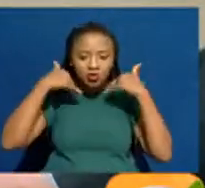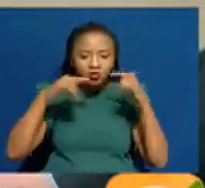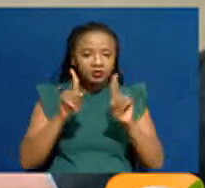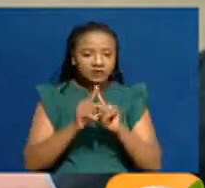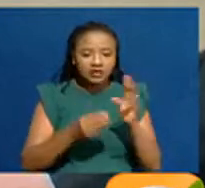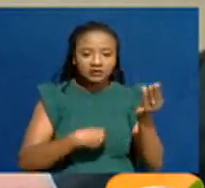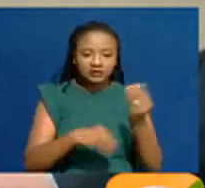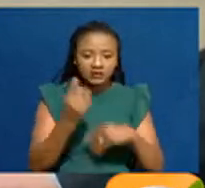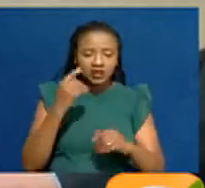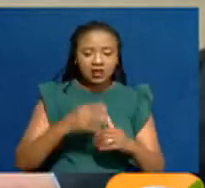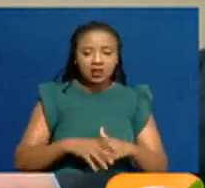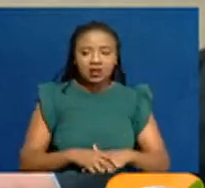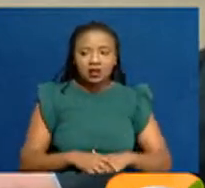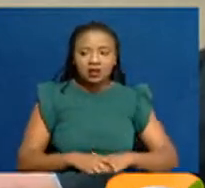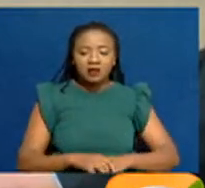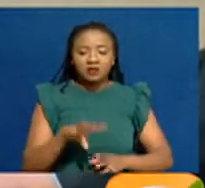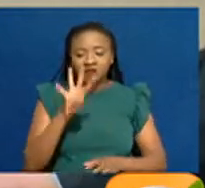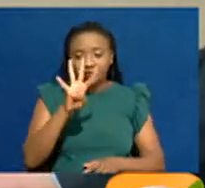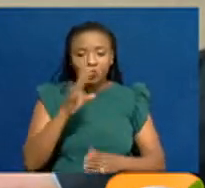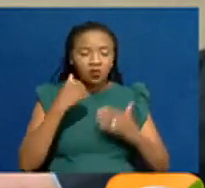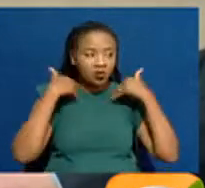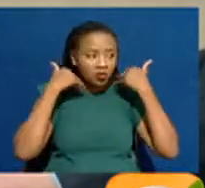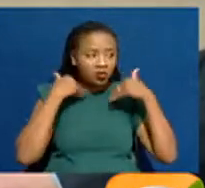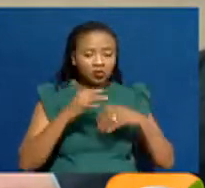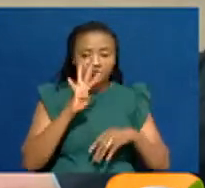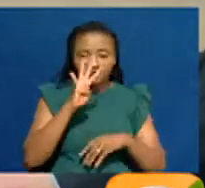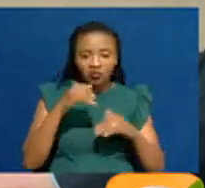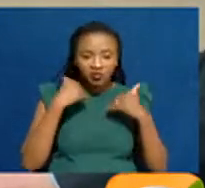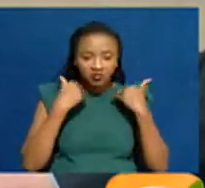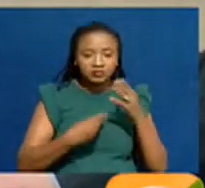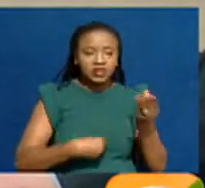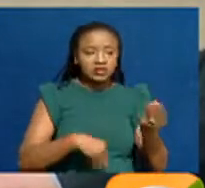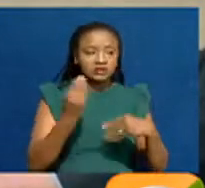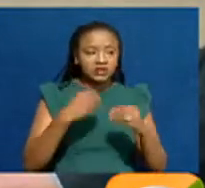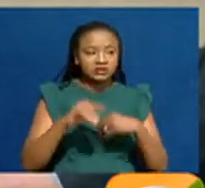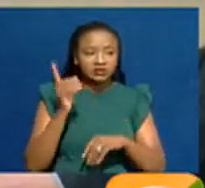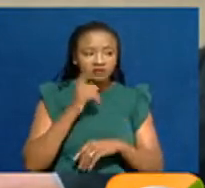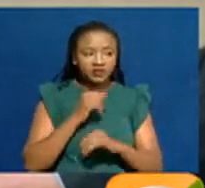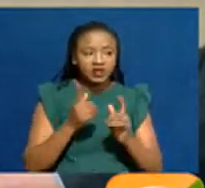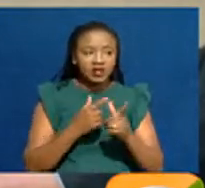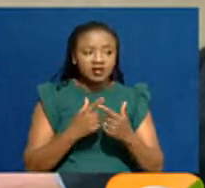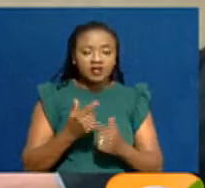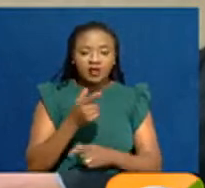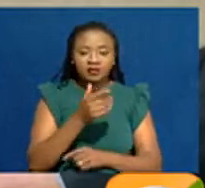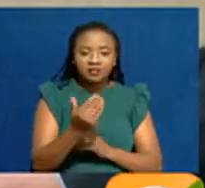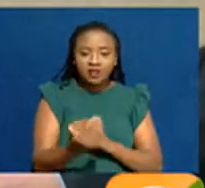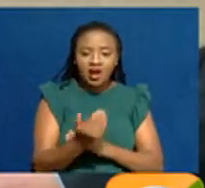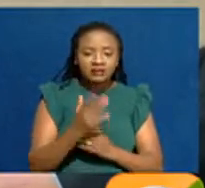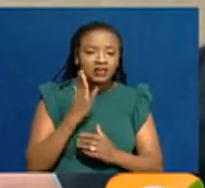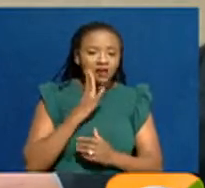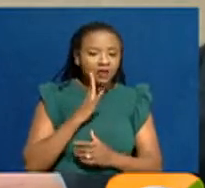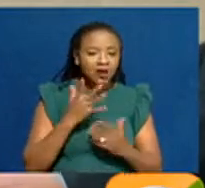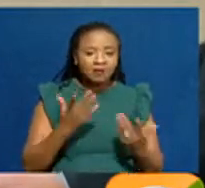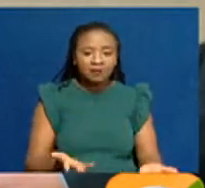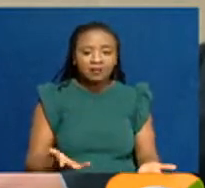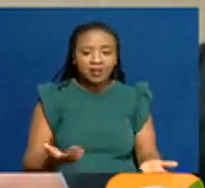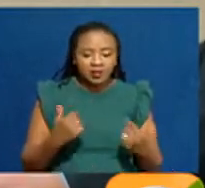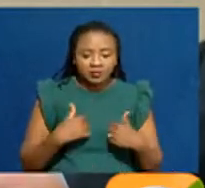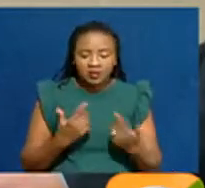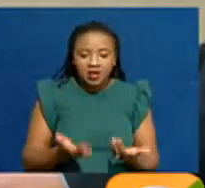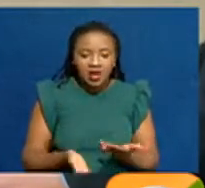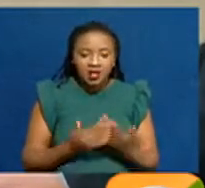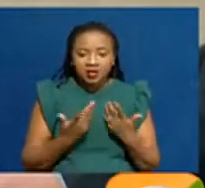yangu bandele, kondo ine. Sasa yukiwi ukiulisa, sasa mama, mitafanyia nini mama, minayeni